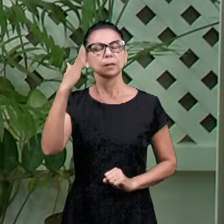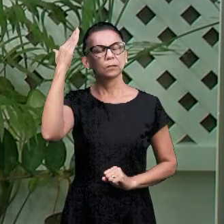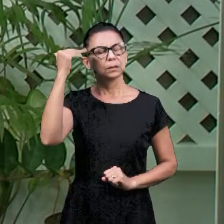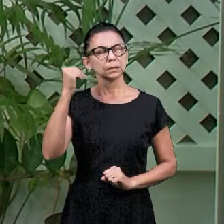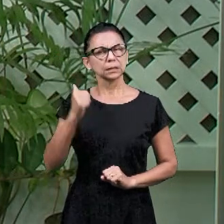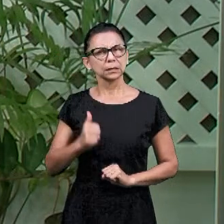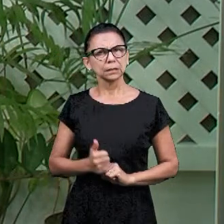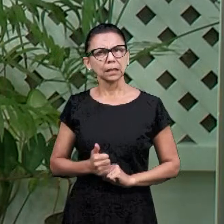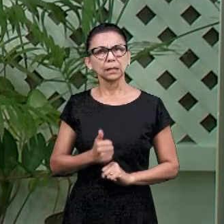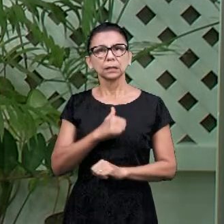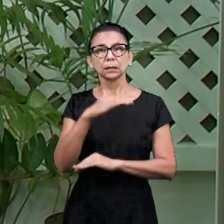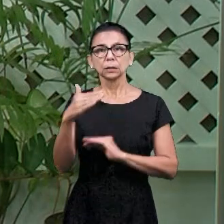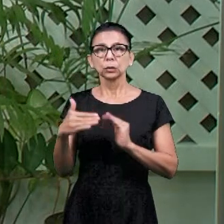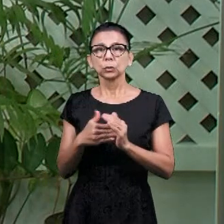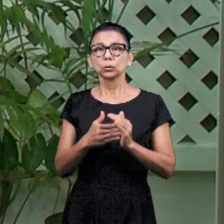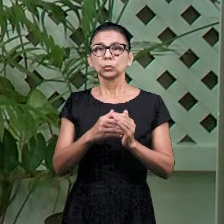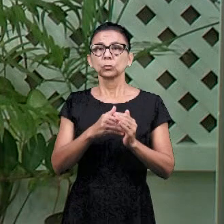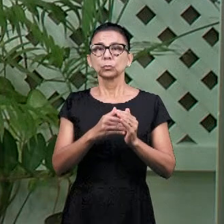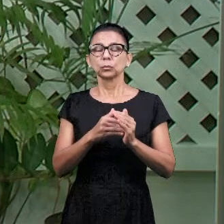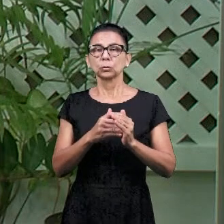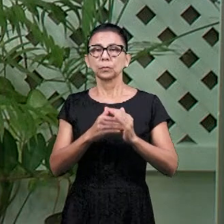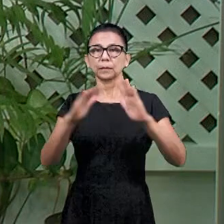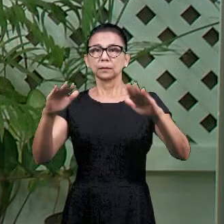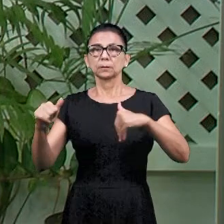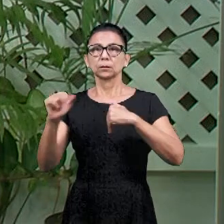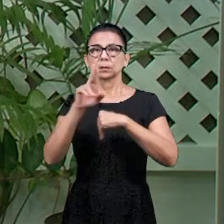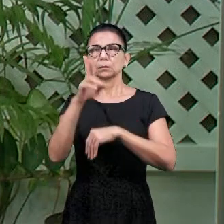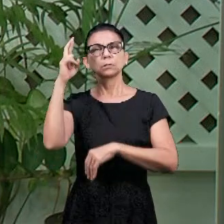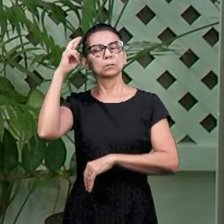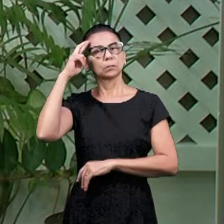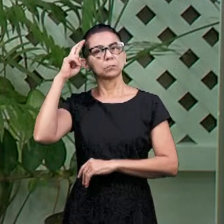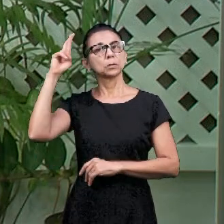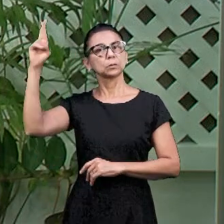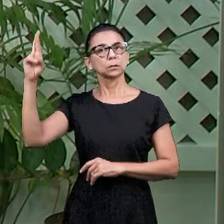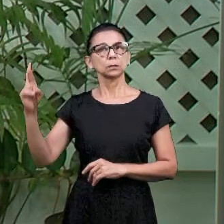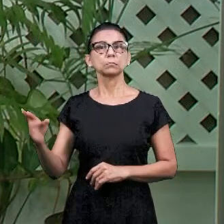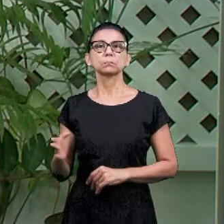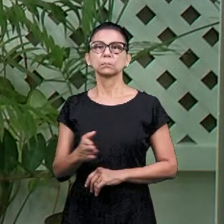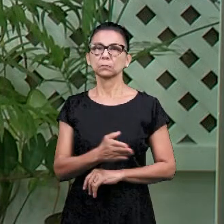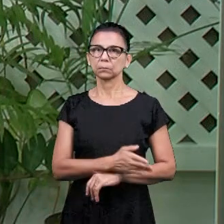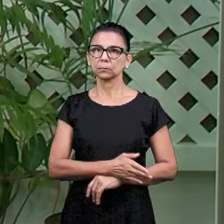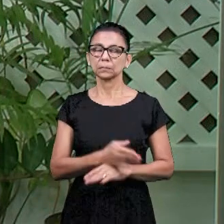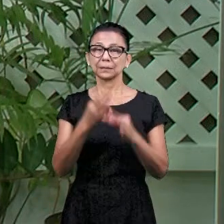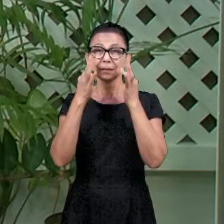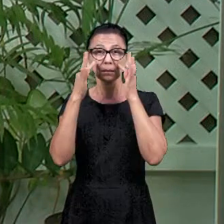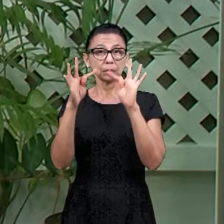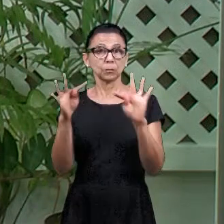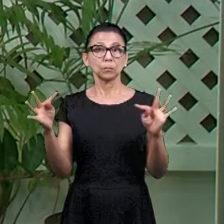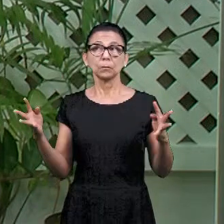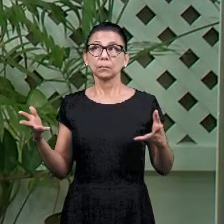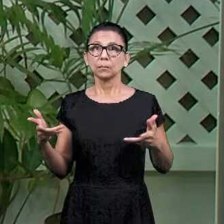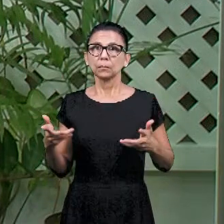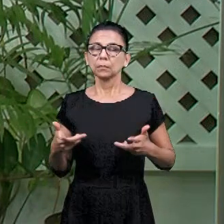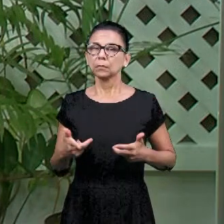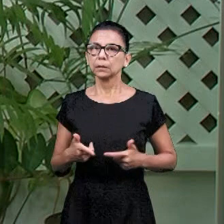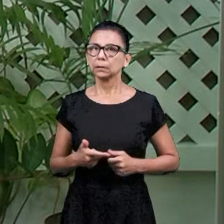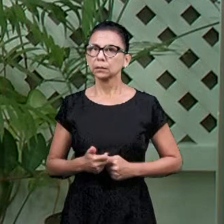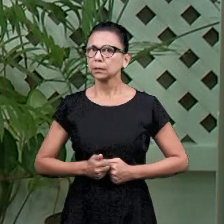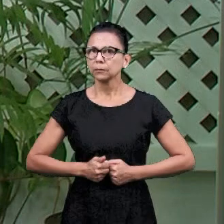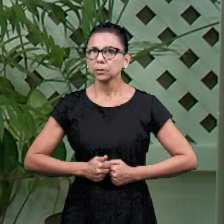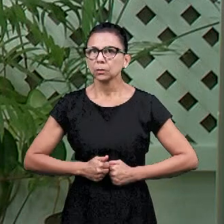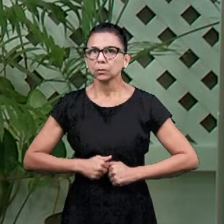certitude dans ma vie et je sais que tout est pour la gloire du Seigneur. Mes frères, il y a des personnes qui portent un